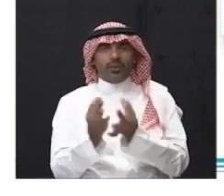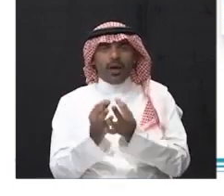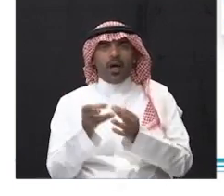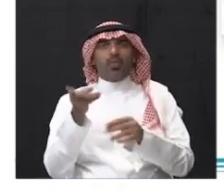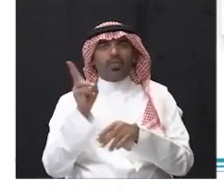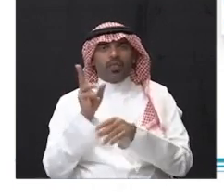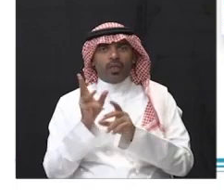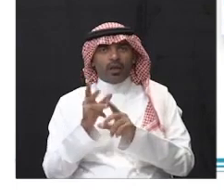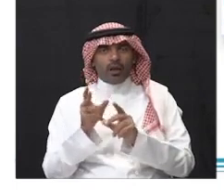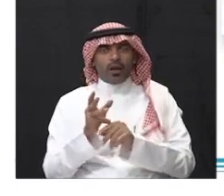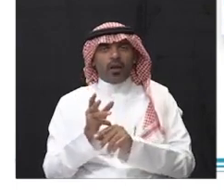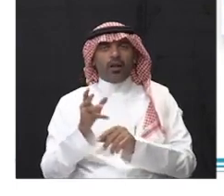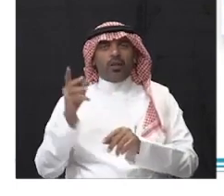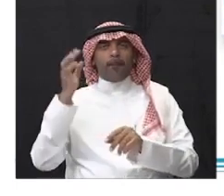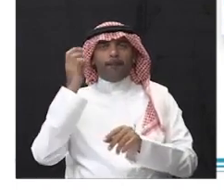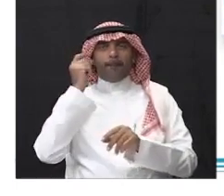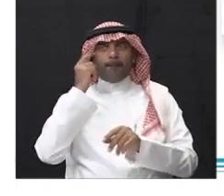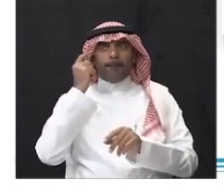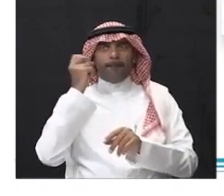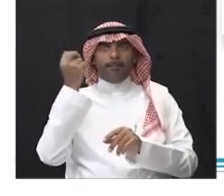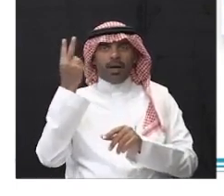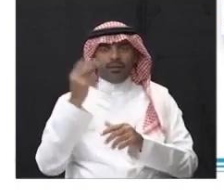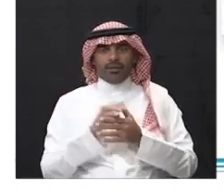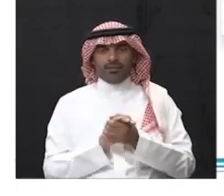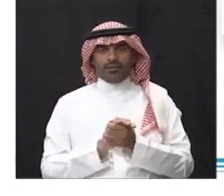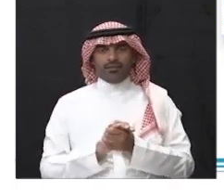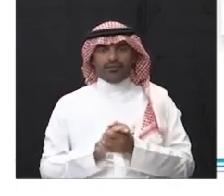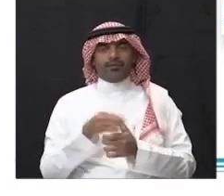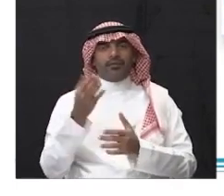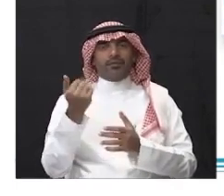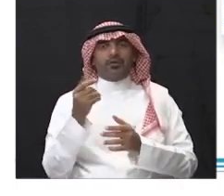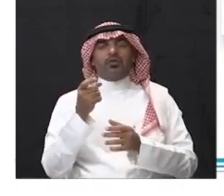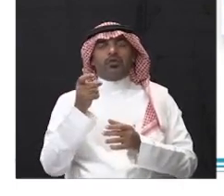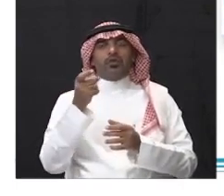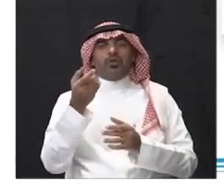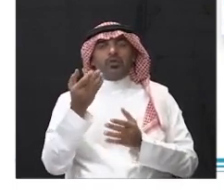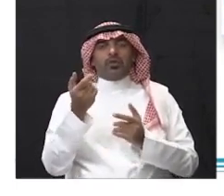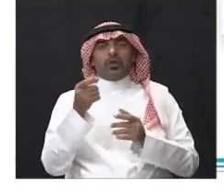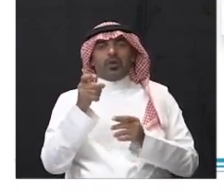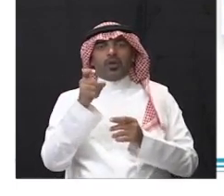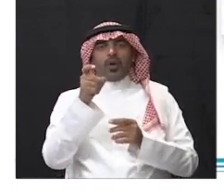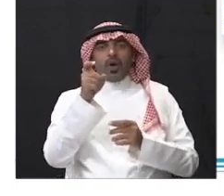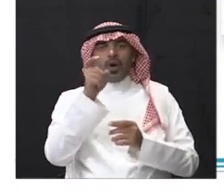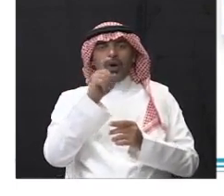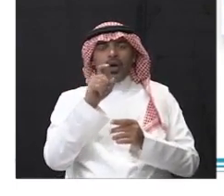أحسنتم. سؤال: عدد أنواع الكشوف الجغرافية.